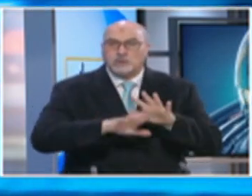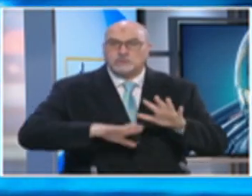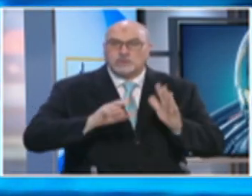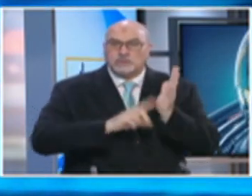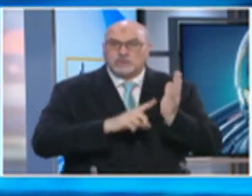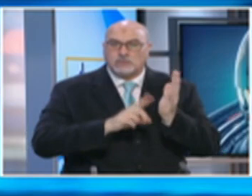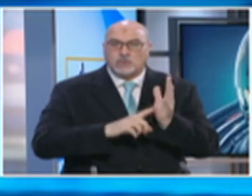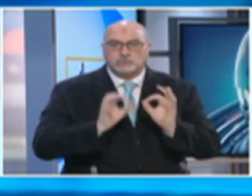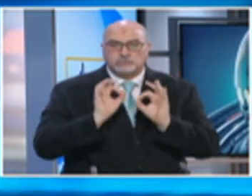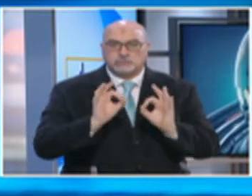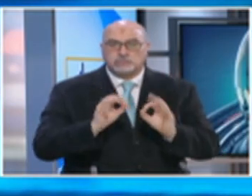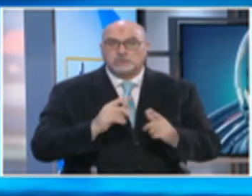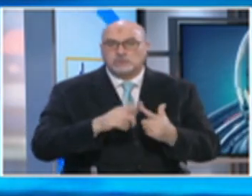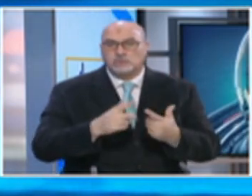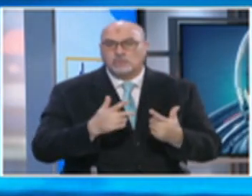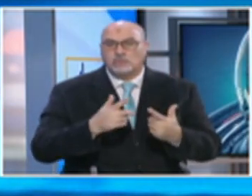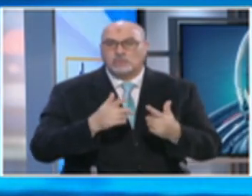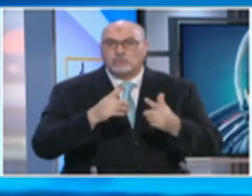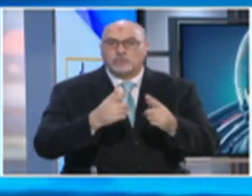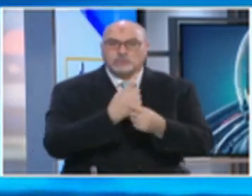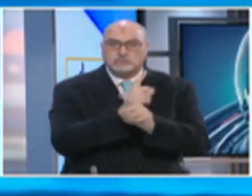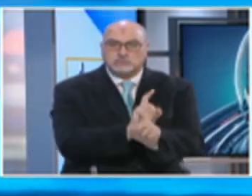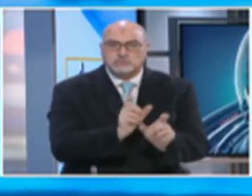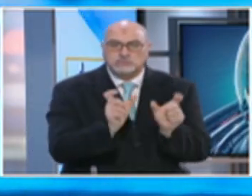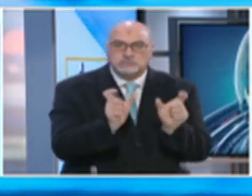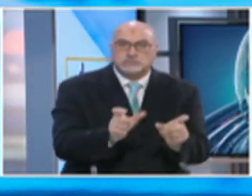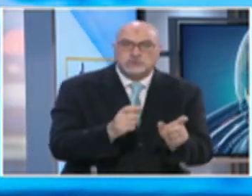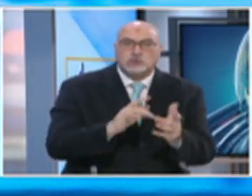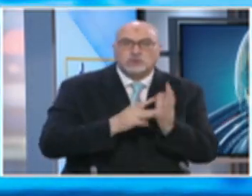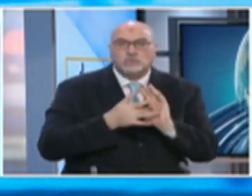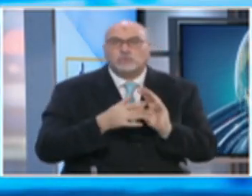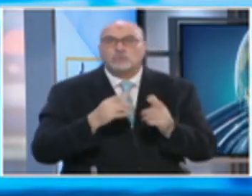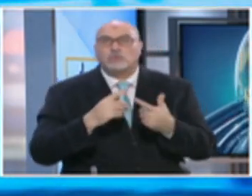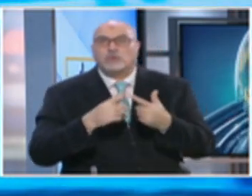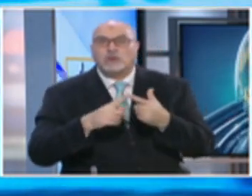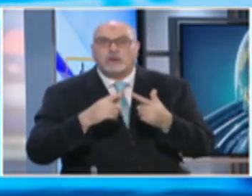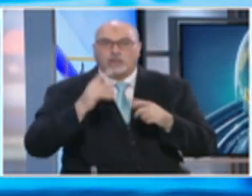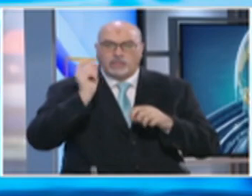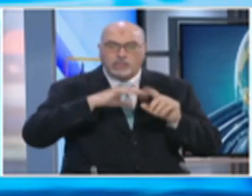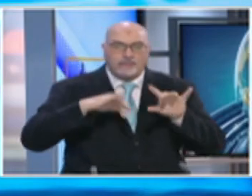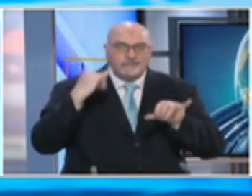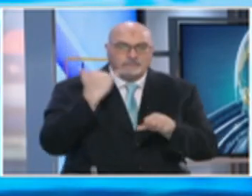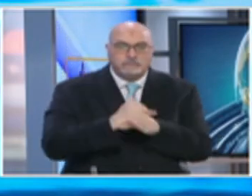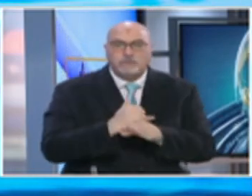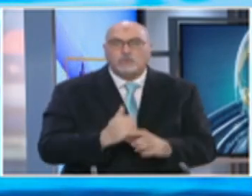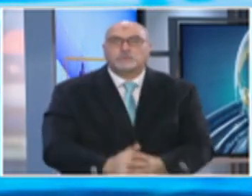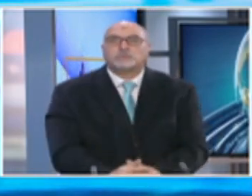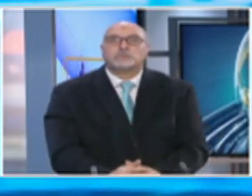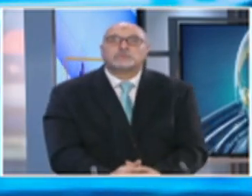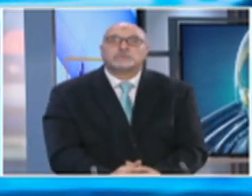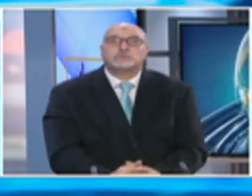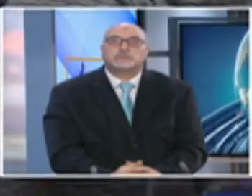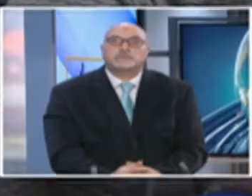قانونية مضبوطة ويعول عليه في ردع ومقاومة كل الأساليب التضليلية والمعلومات المغلوطة.